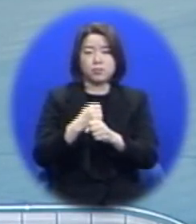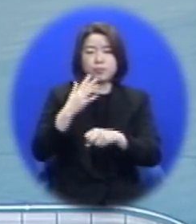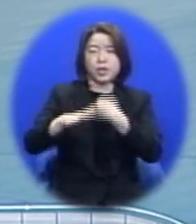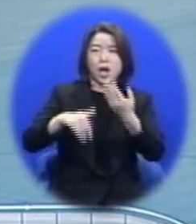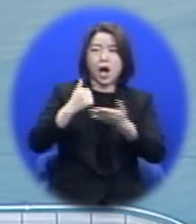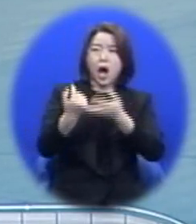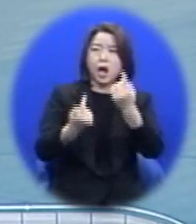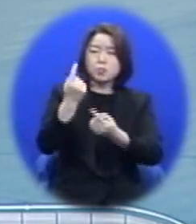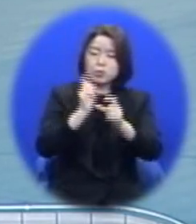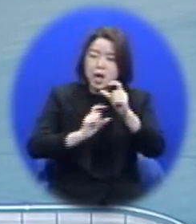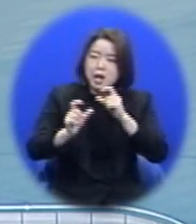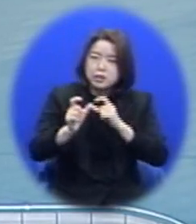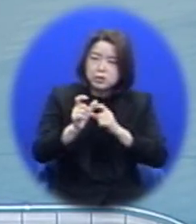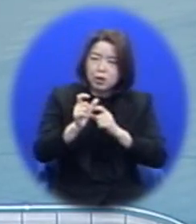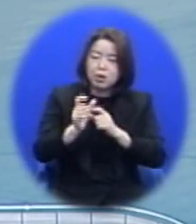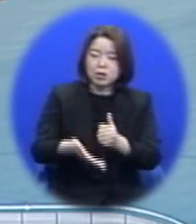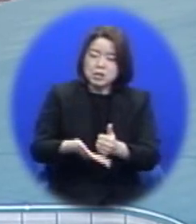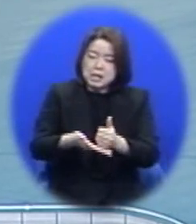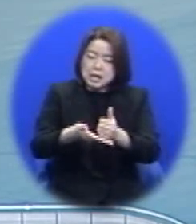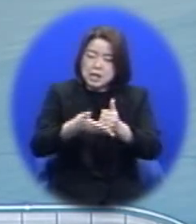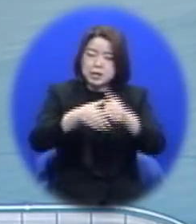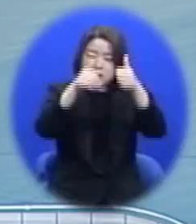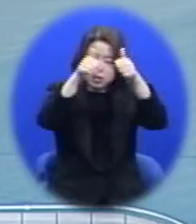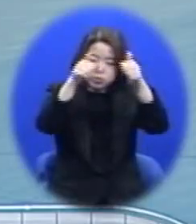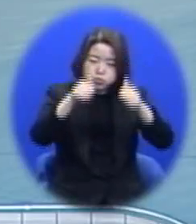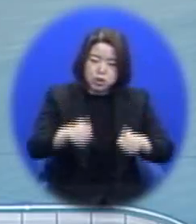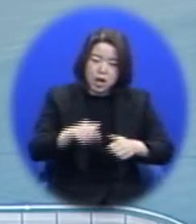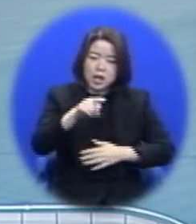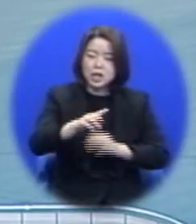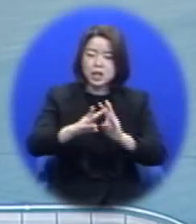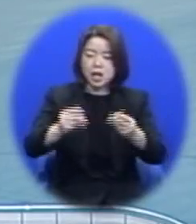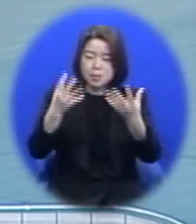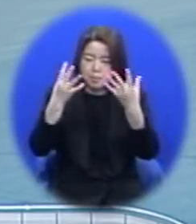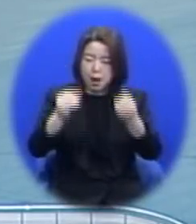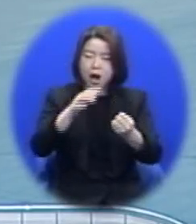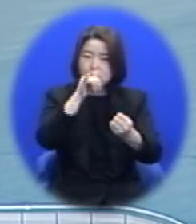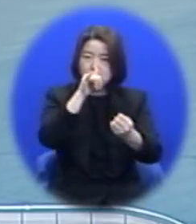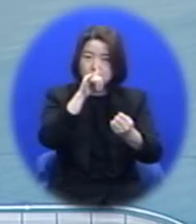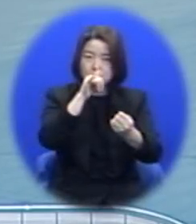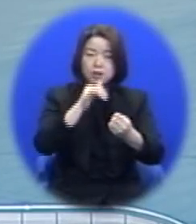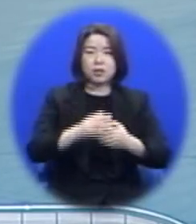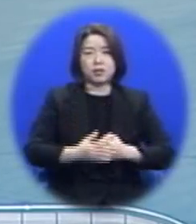하나님보다도 더 섬기는 우상들이 이 땅에 얼마나 많은지 모릅니다.